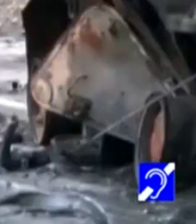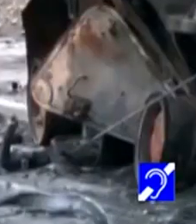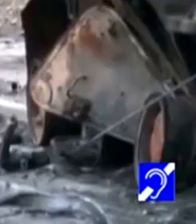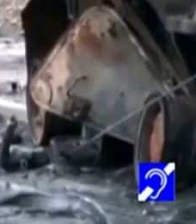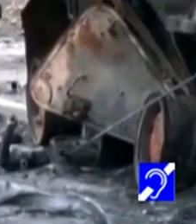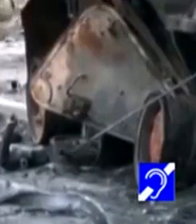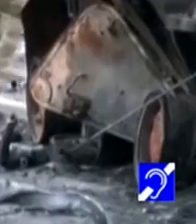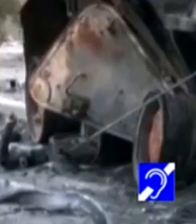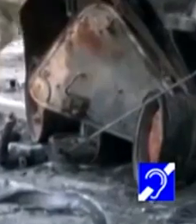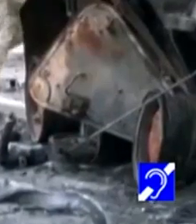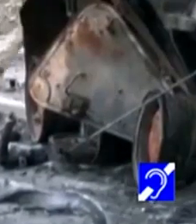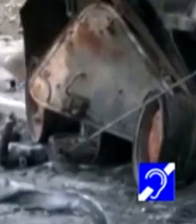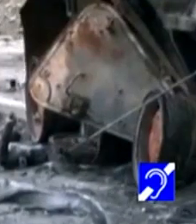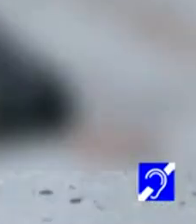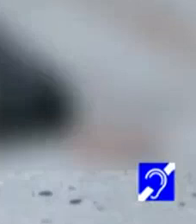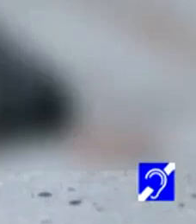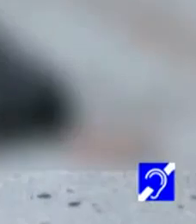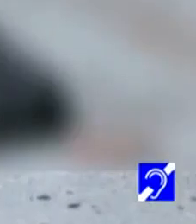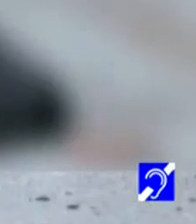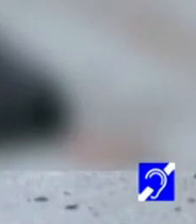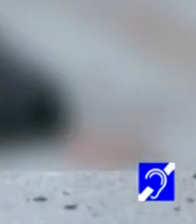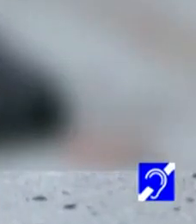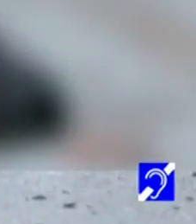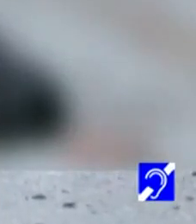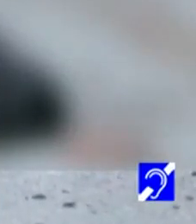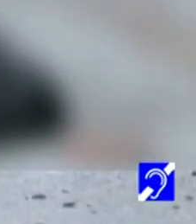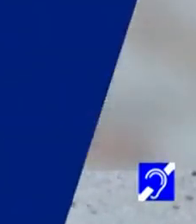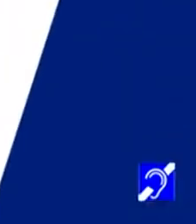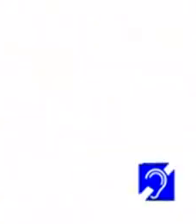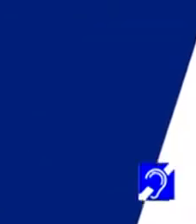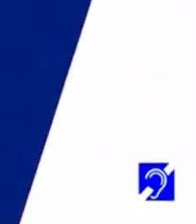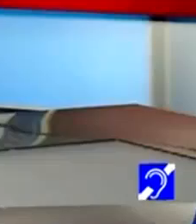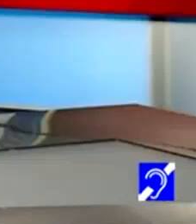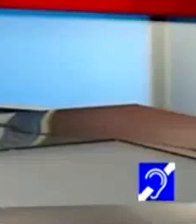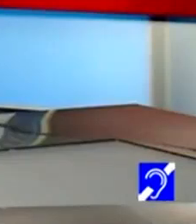Nuremberg, în care să fie judecați cei acuzați pentru crime de război în Ucraina.